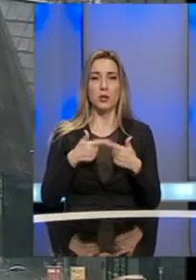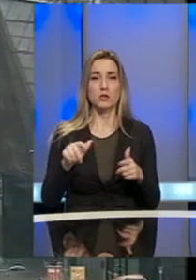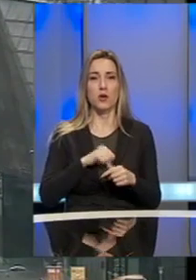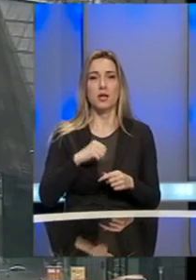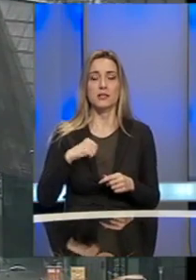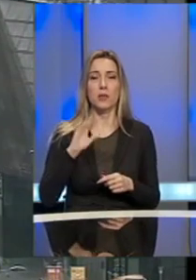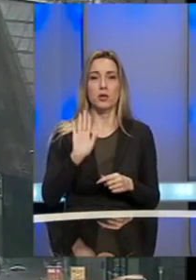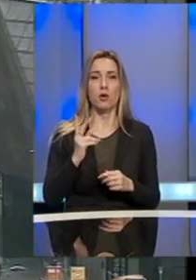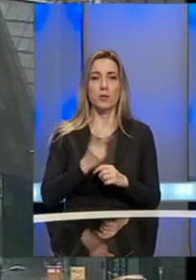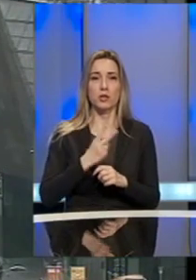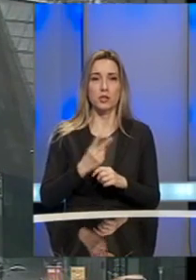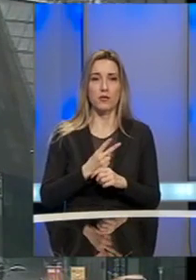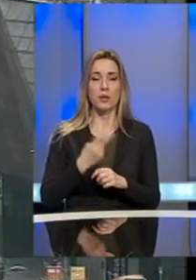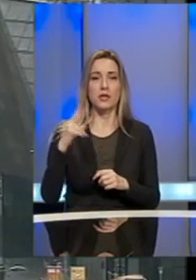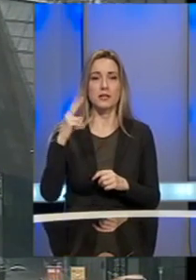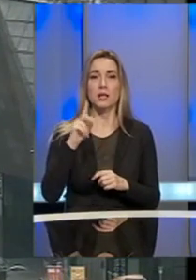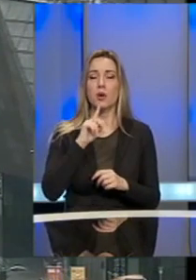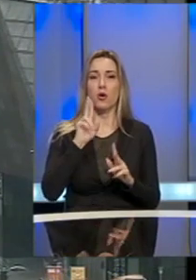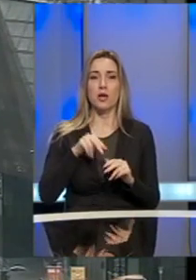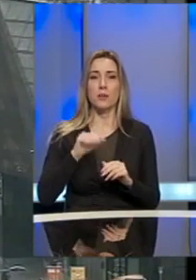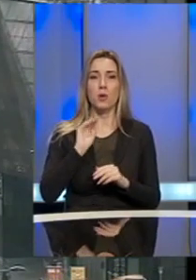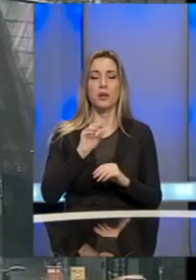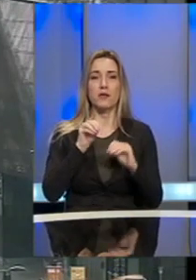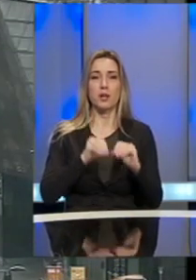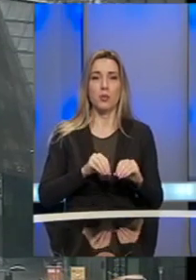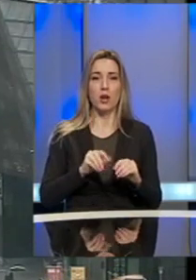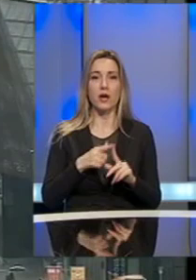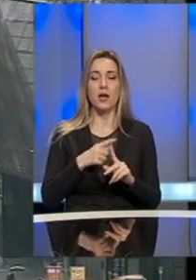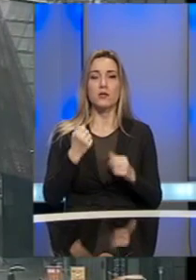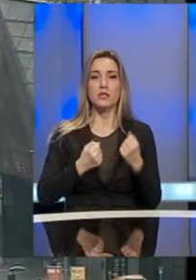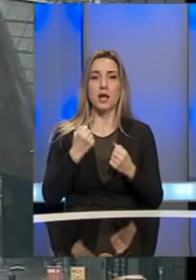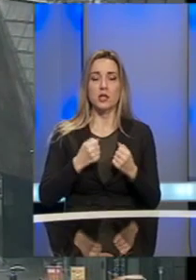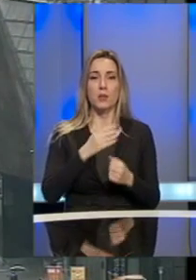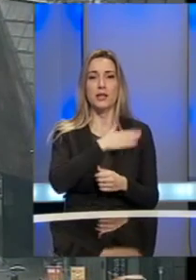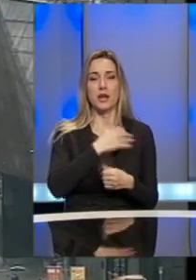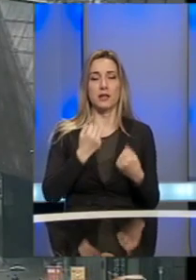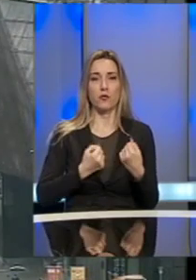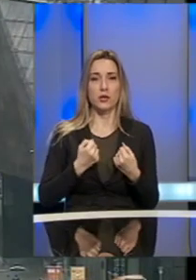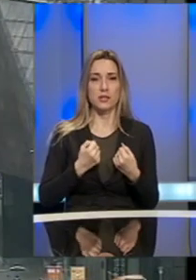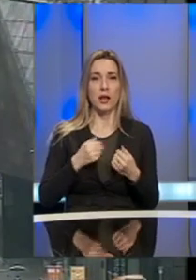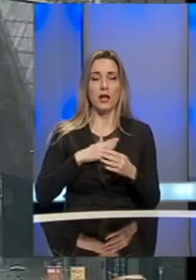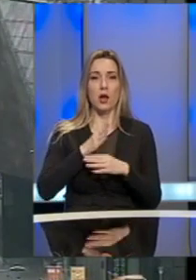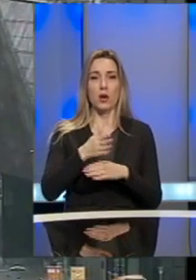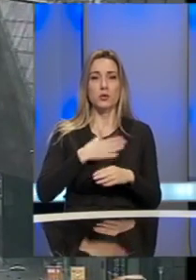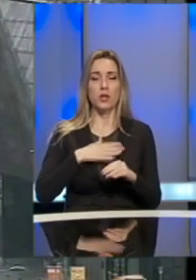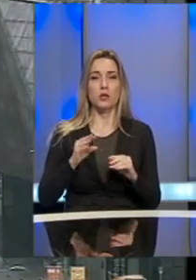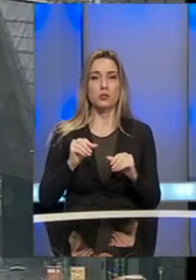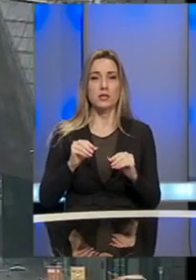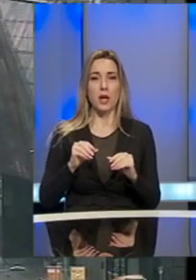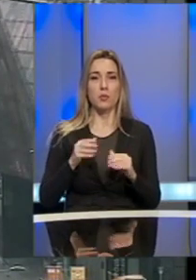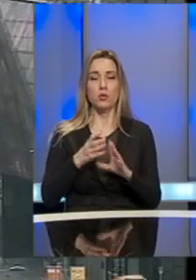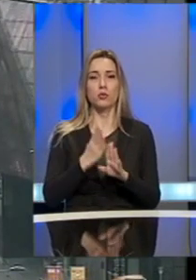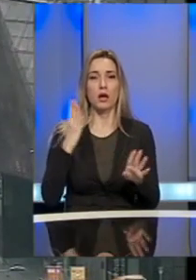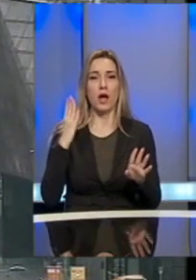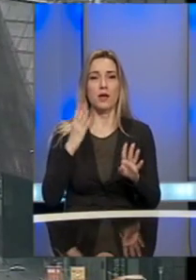je samo njihovim državljanima, strancima koji imaju prijavljen boravak i vozačima teretnih vozila. Na ulazu u našu zemlju duga